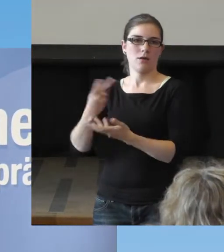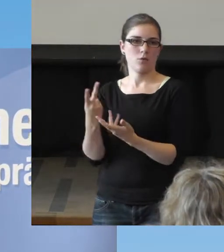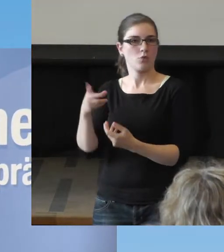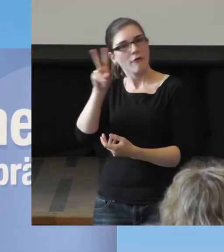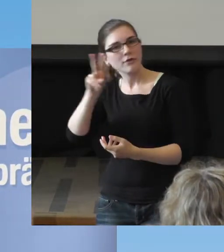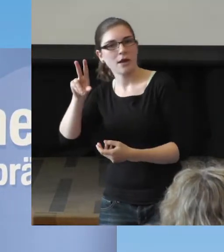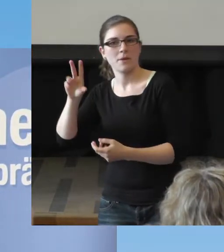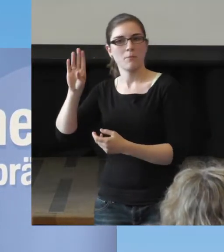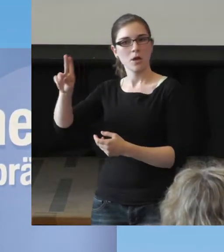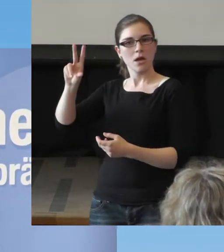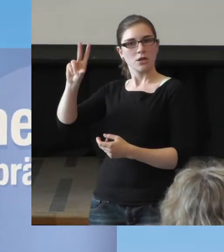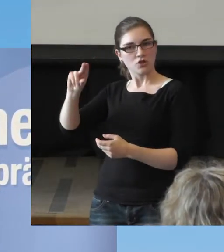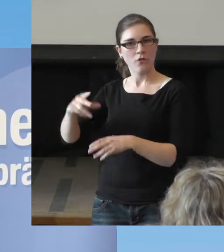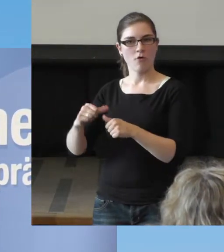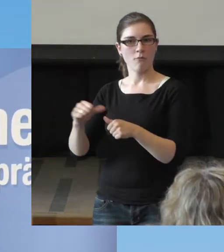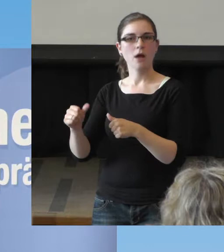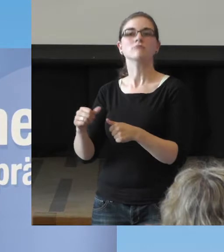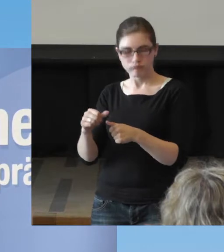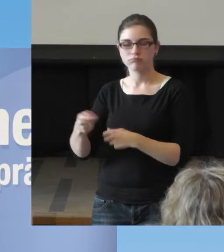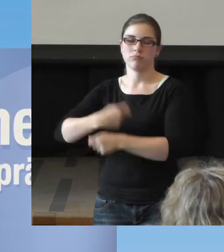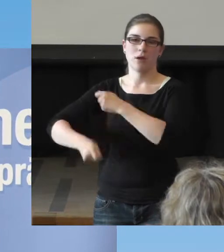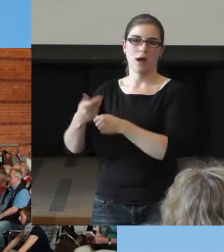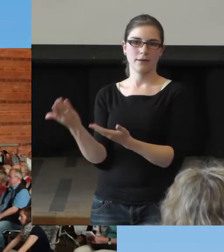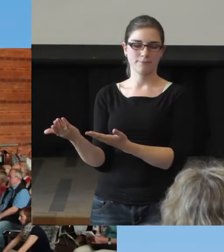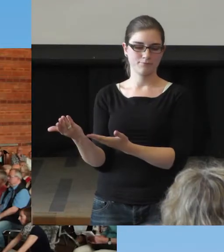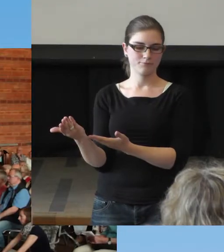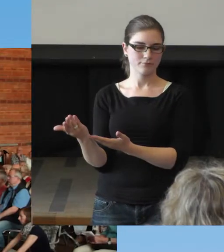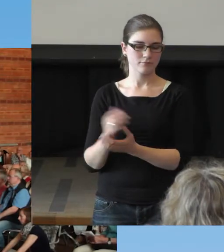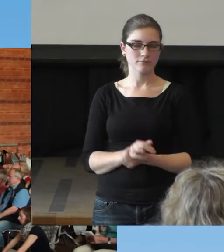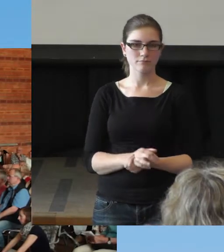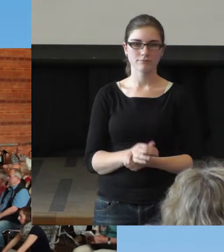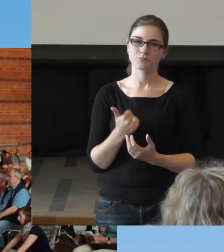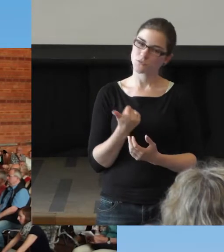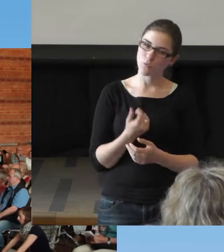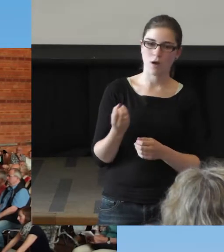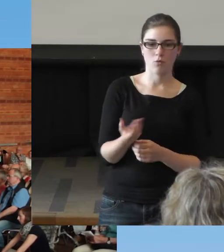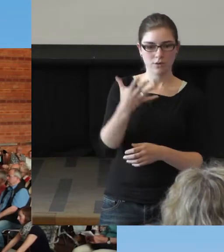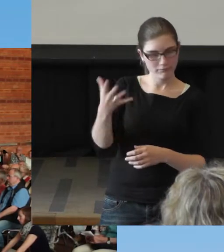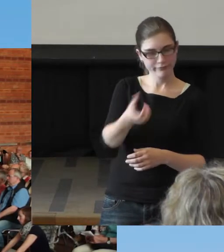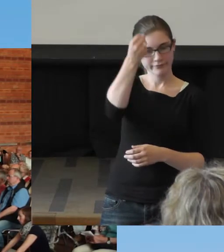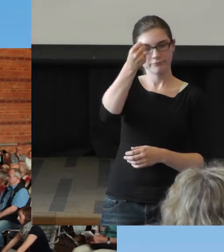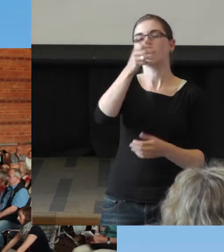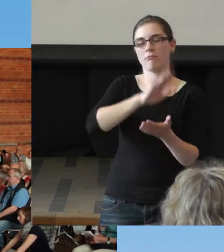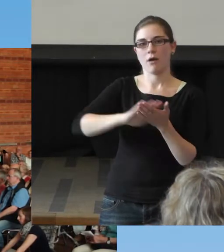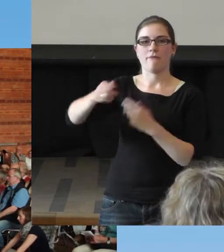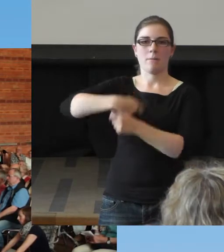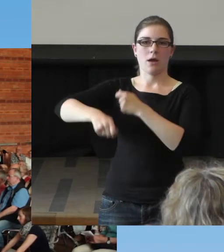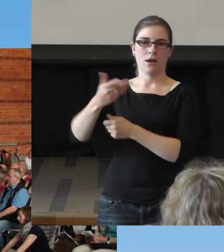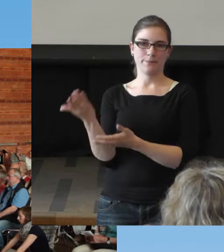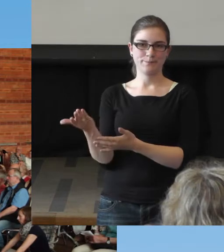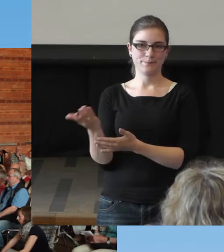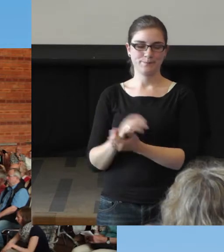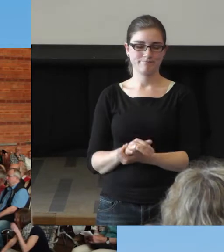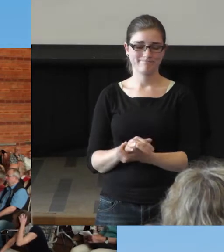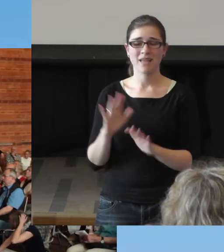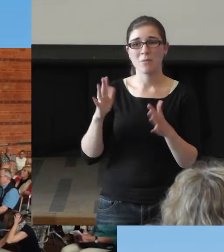Ursachen, seltenere Ursachen, am besten ist, man kann eine Ursache fassen. So, dann haben wir schon gehört, manchmal kann